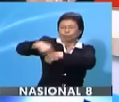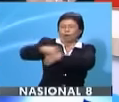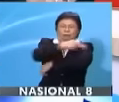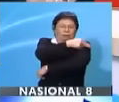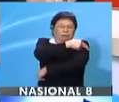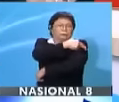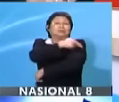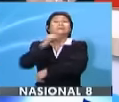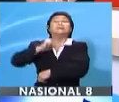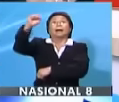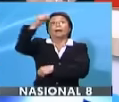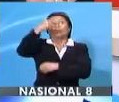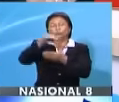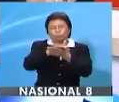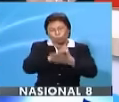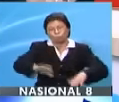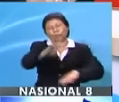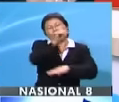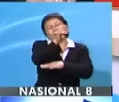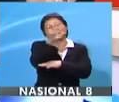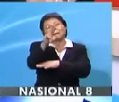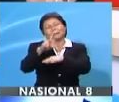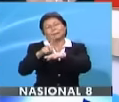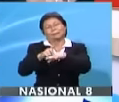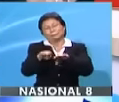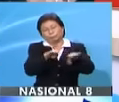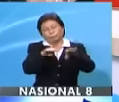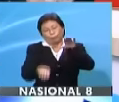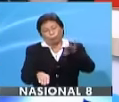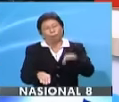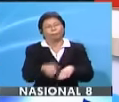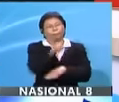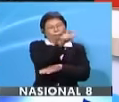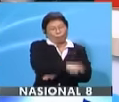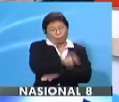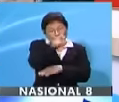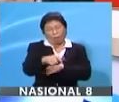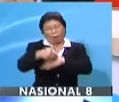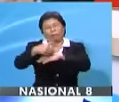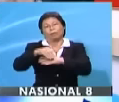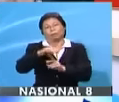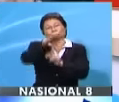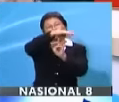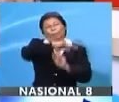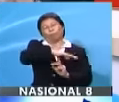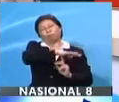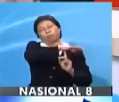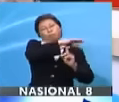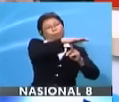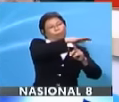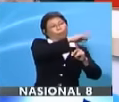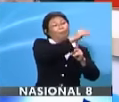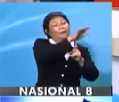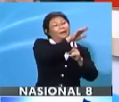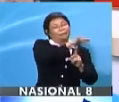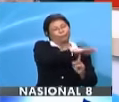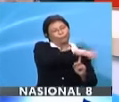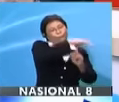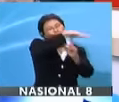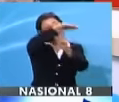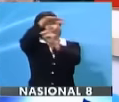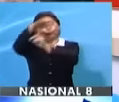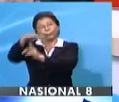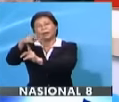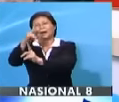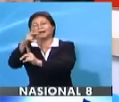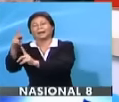bagi operasi menyelamat mangsa gempa bumi. Anggota terlibat berlepas menggunakan helikopter dari lapangan terbang Miri ke lapangan